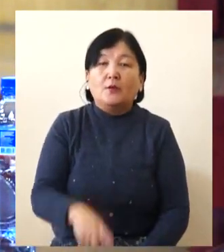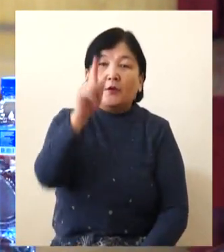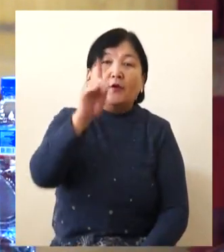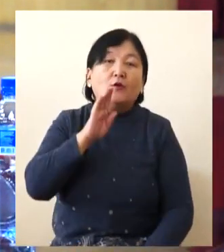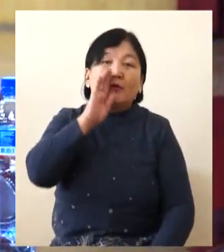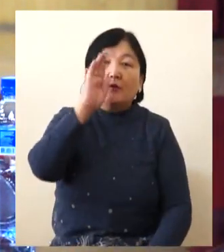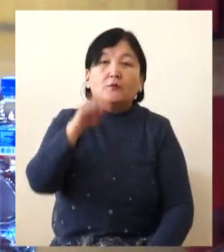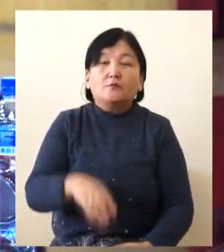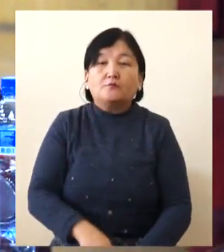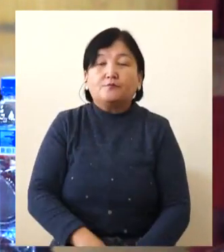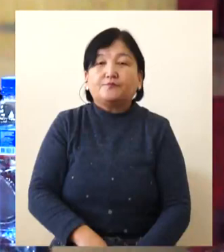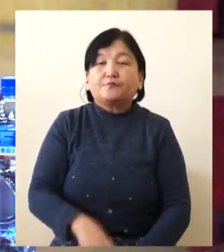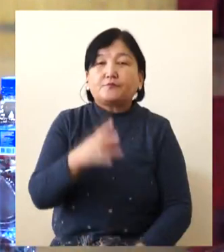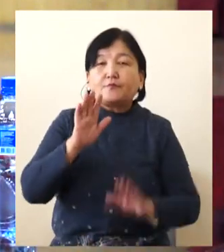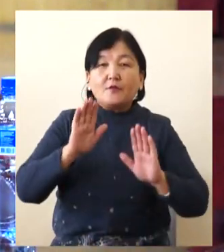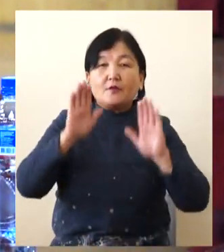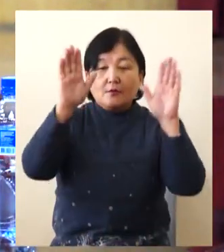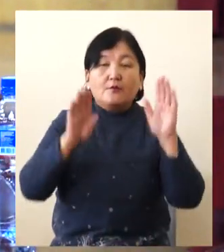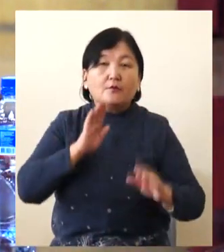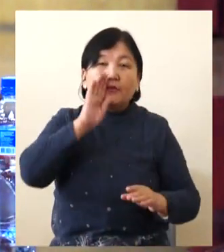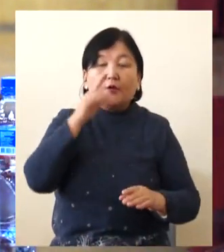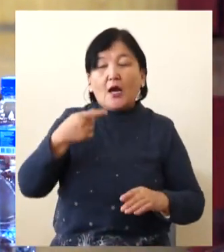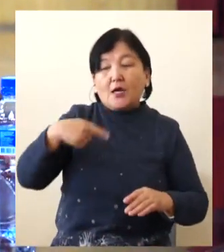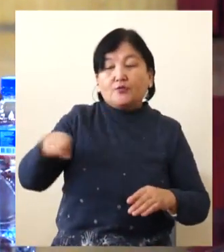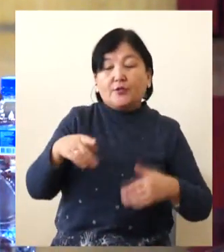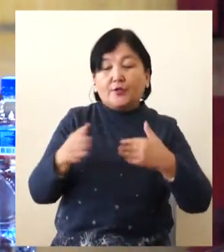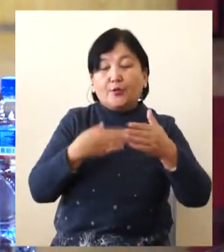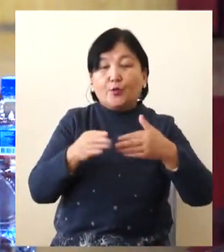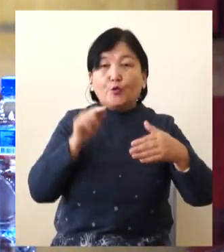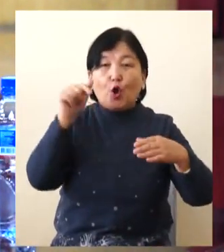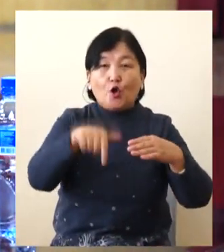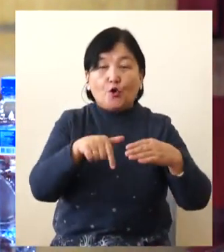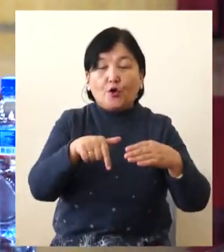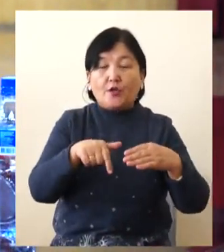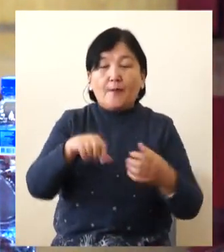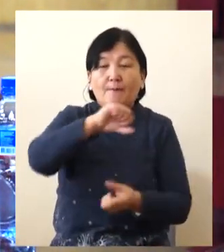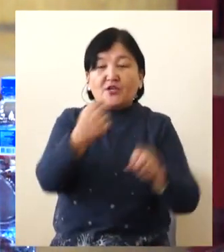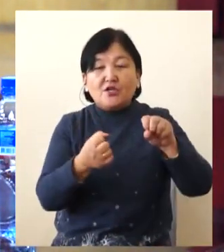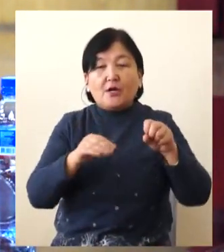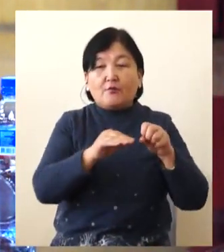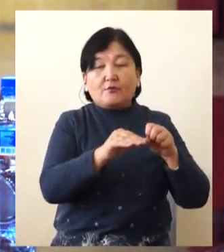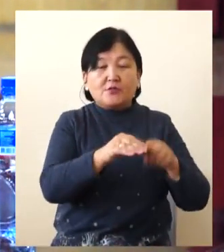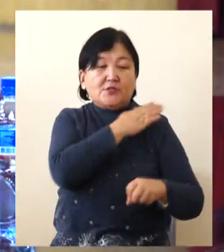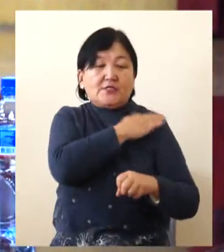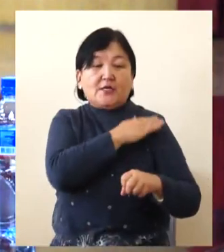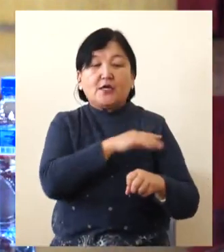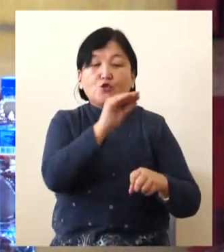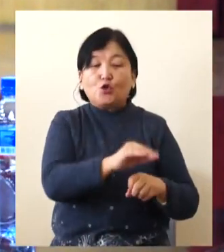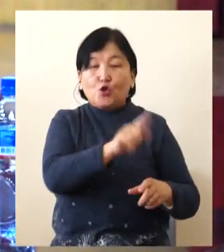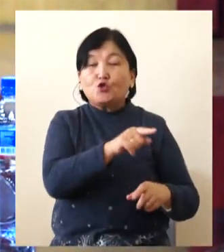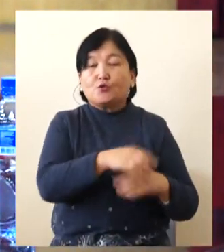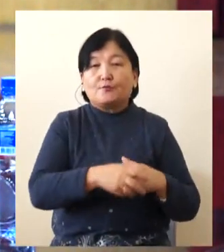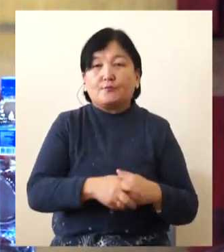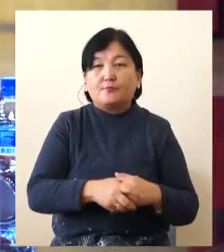Нэг өглөө бүтэн сайдрын өглөө хажуудлынхаа дэлгүүр рүү ороод орох гэж машин аваад өгсөн чинь цагдаа зогсоосон гэж